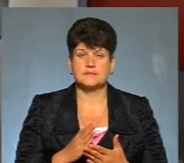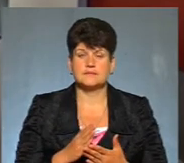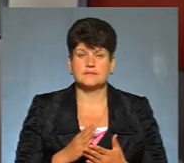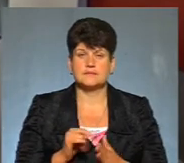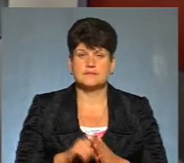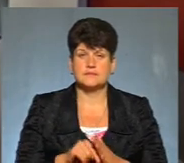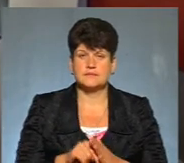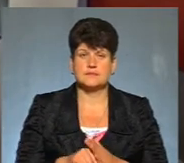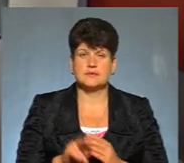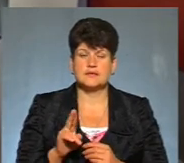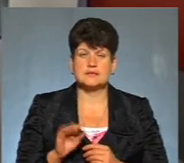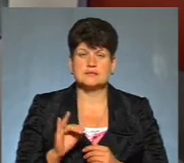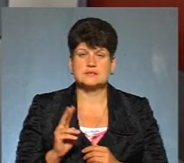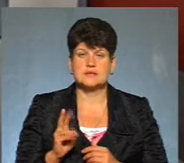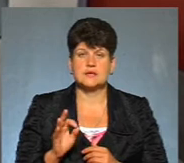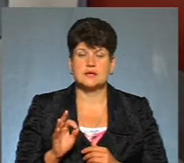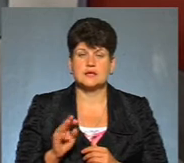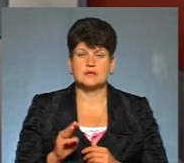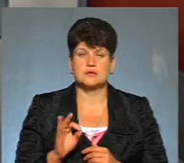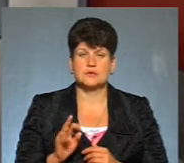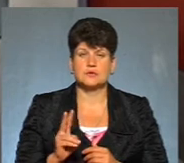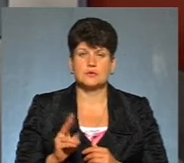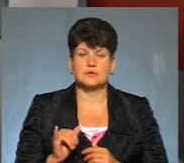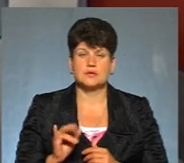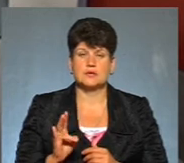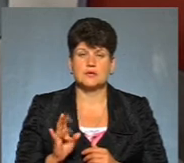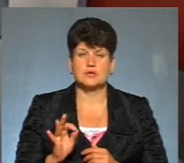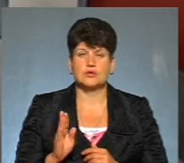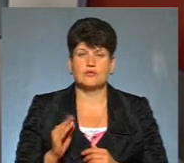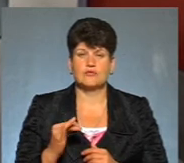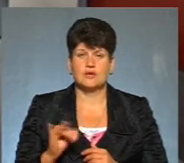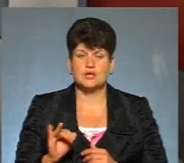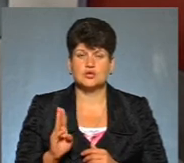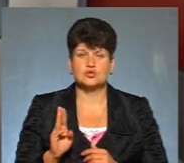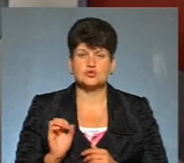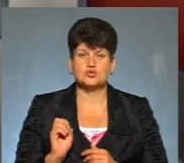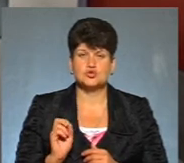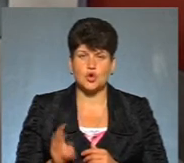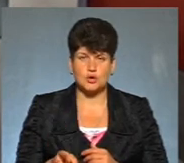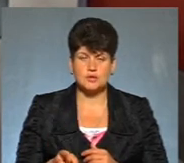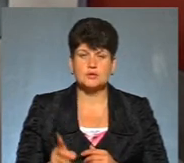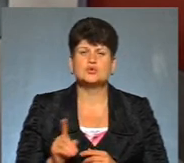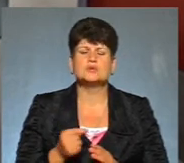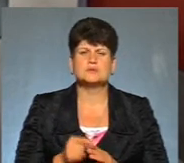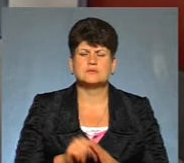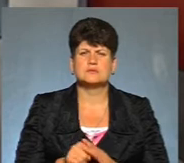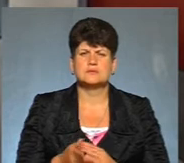як цитокіновий шторм, або цитокіновий шок, по-різному називають. Роз'ясніть це так, щоб було зрозуміло. Ну, для глядачів